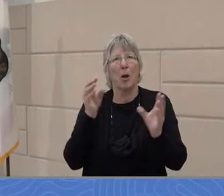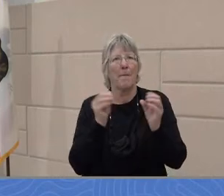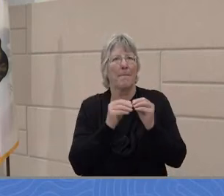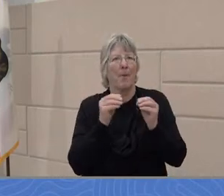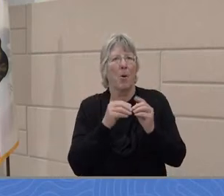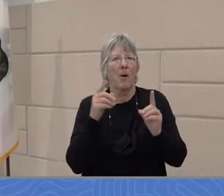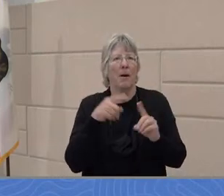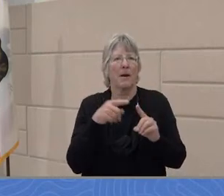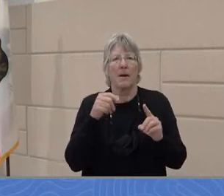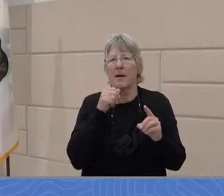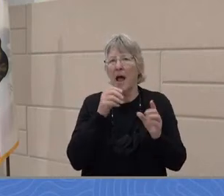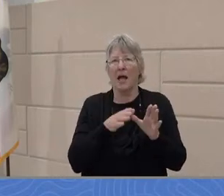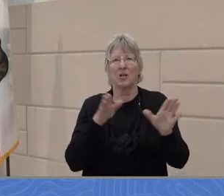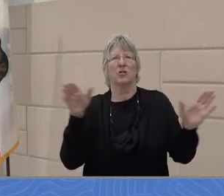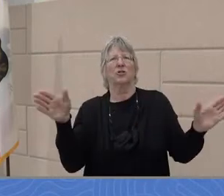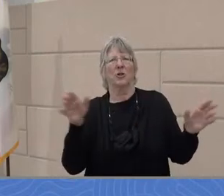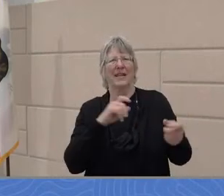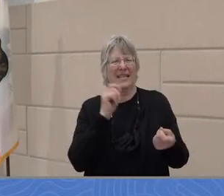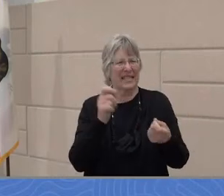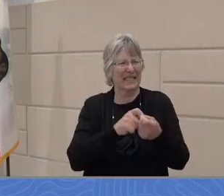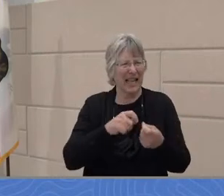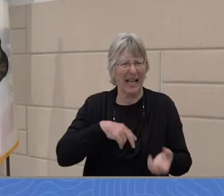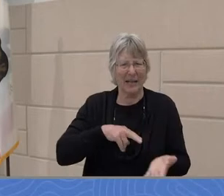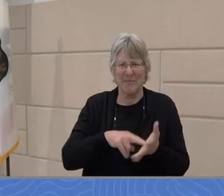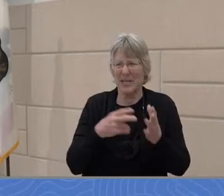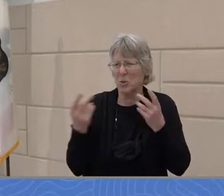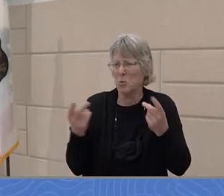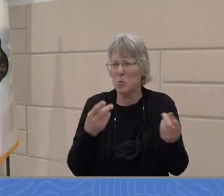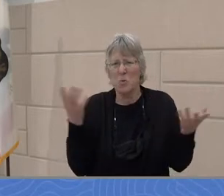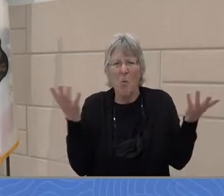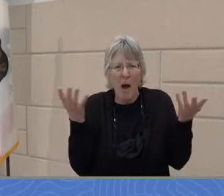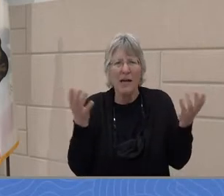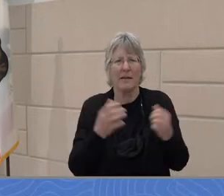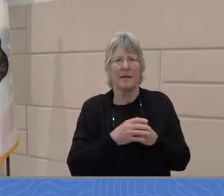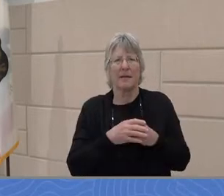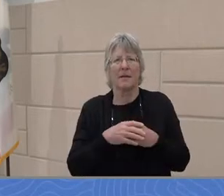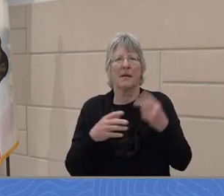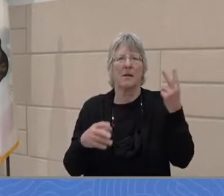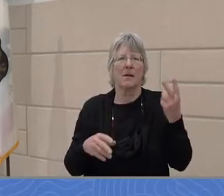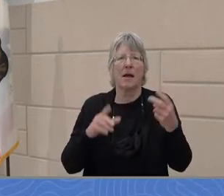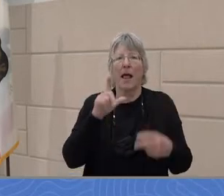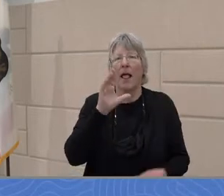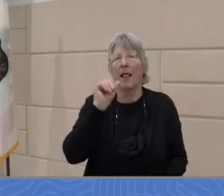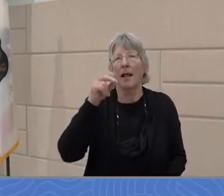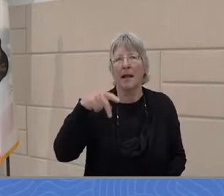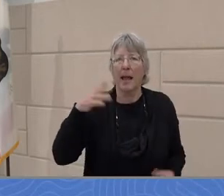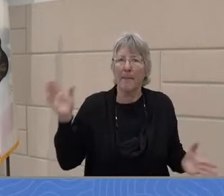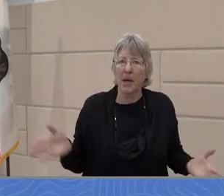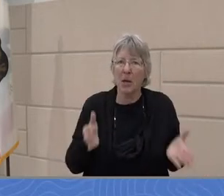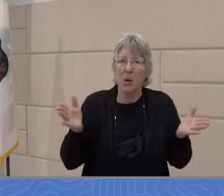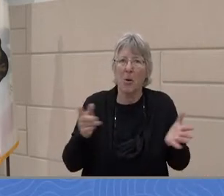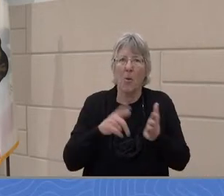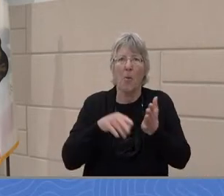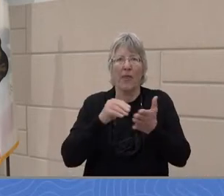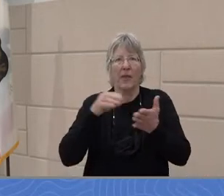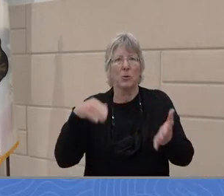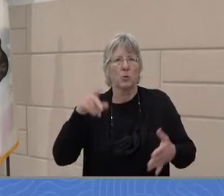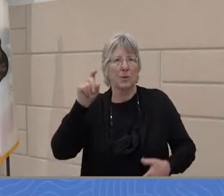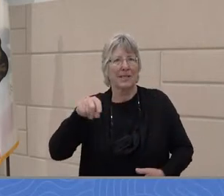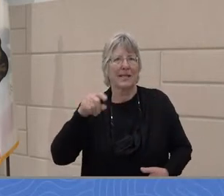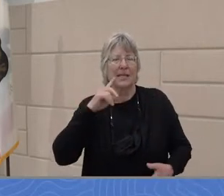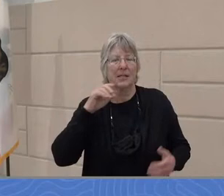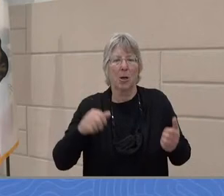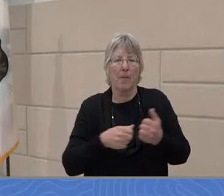เจียเลียคือมันในใจปีกาเพียบตุเตาได้กรรมทีอัลคาบคือทั่วยัง